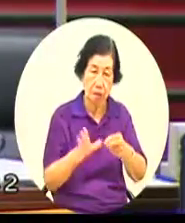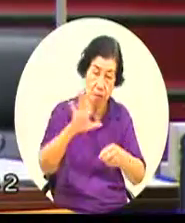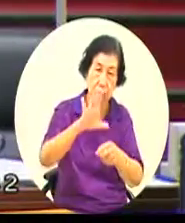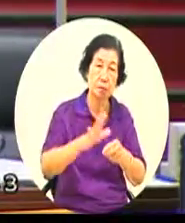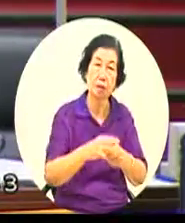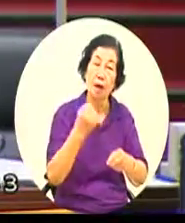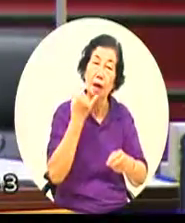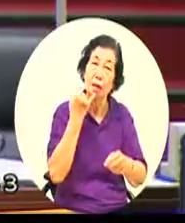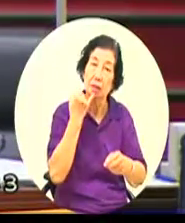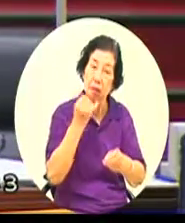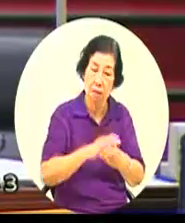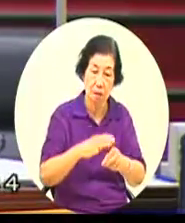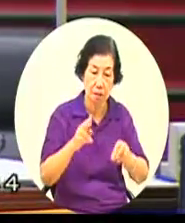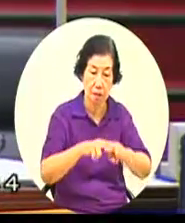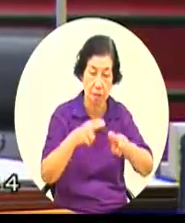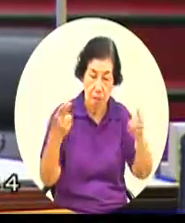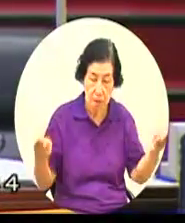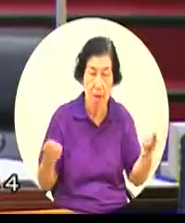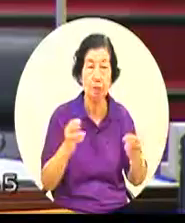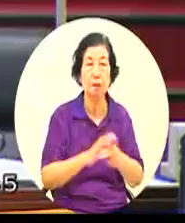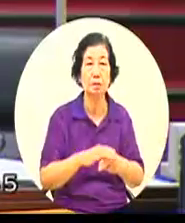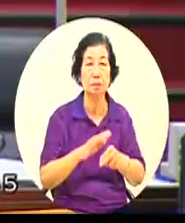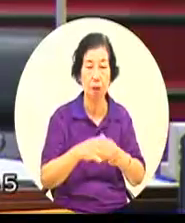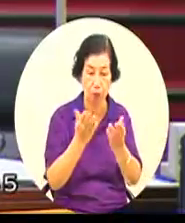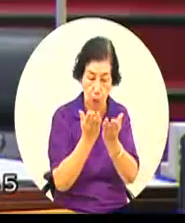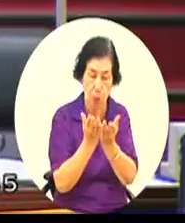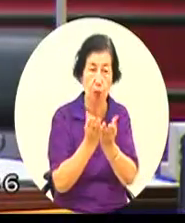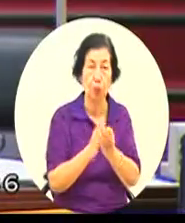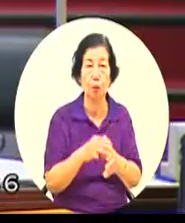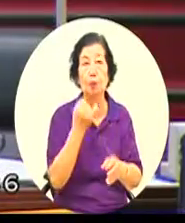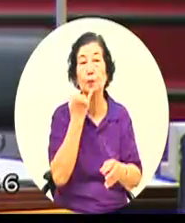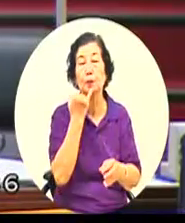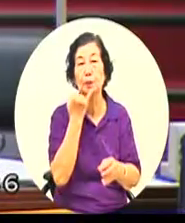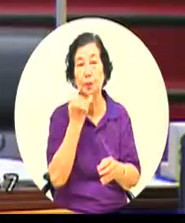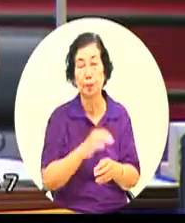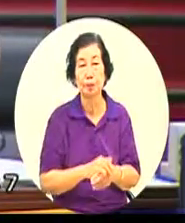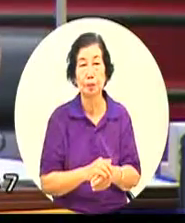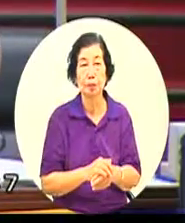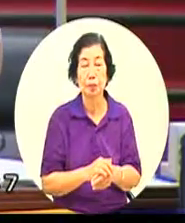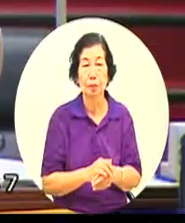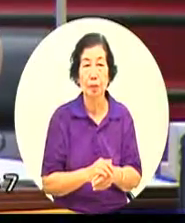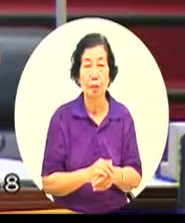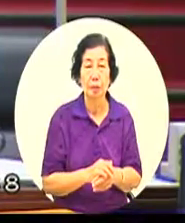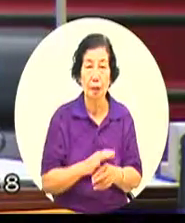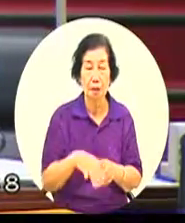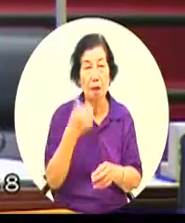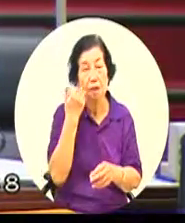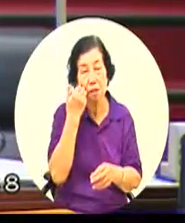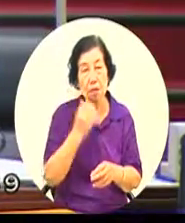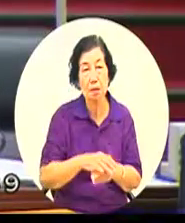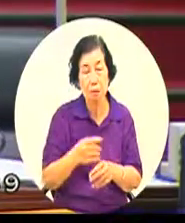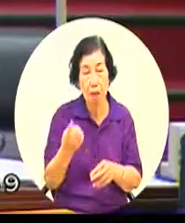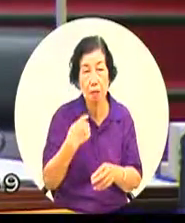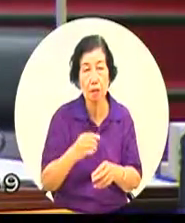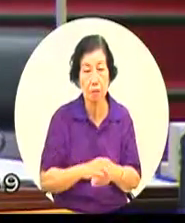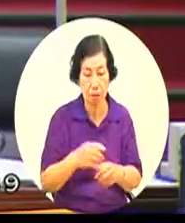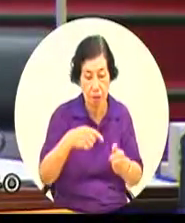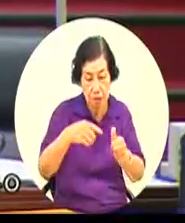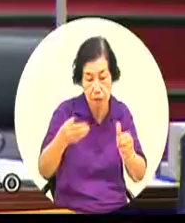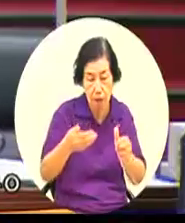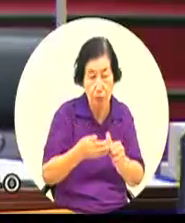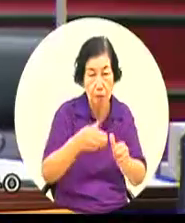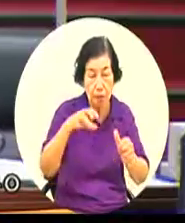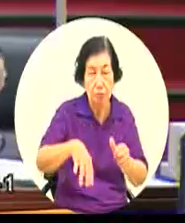那这课程谁来上课呢？从教育局，高雄市教育局有这个资源，比如说雄